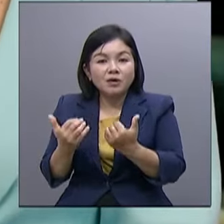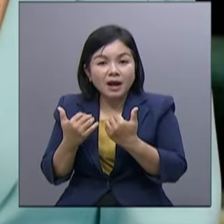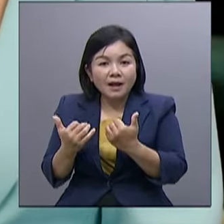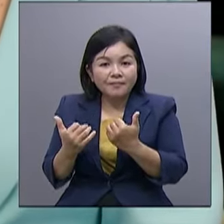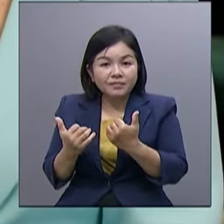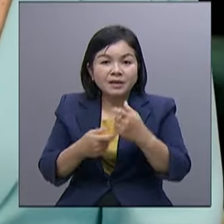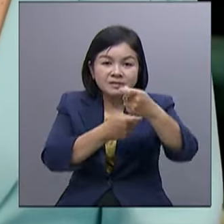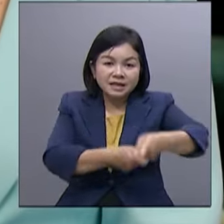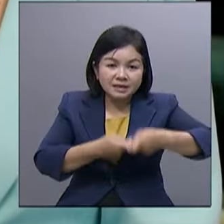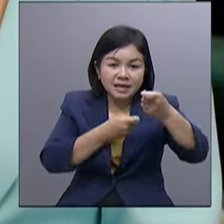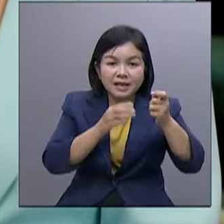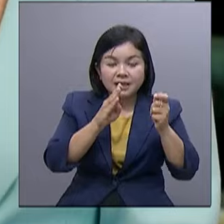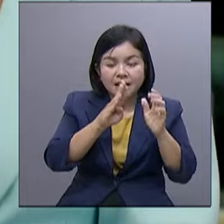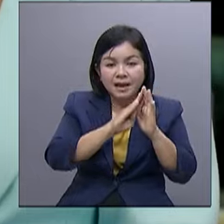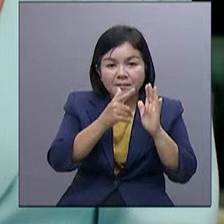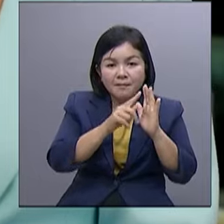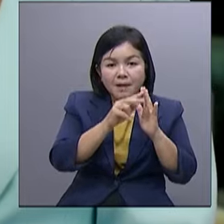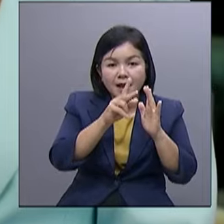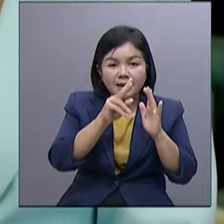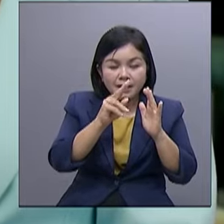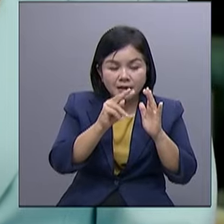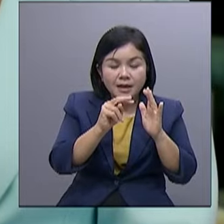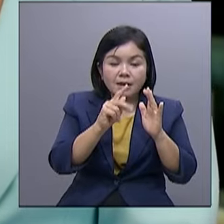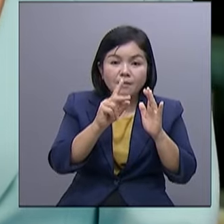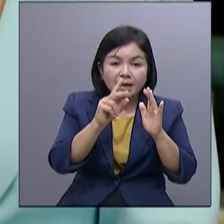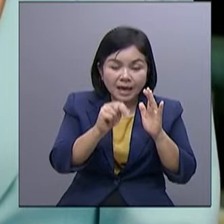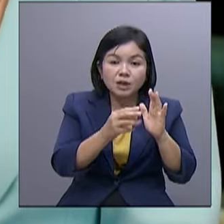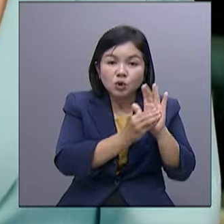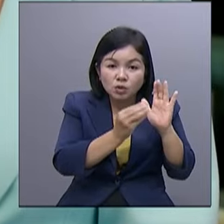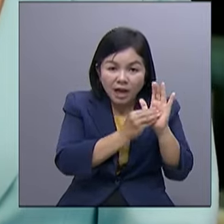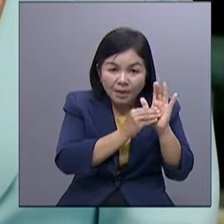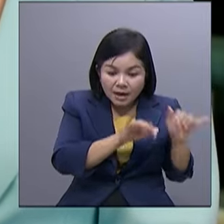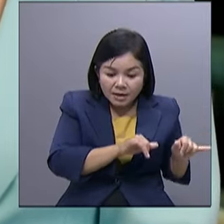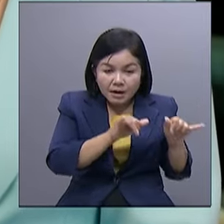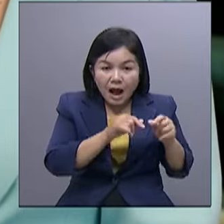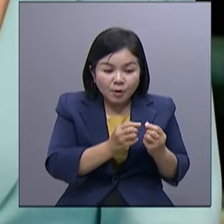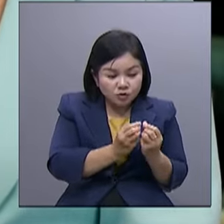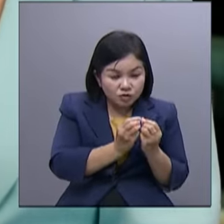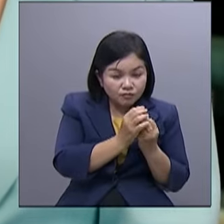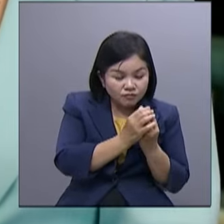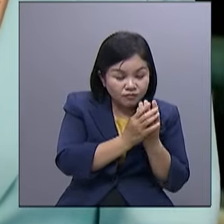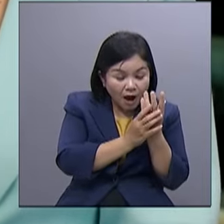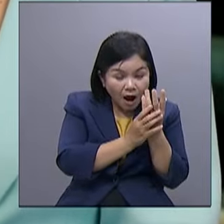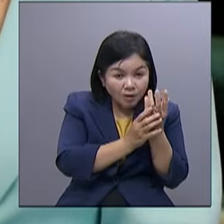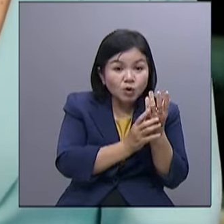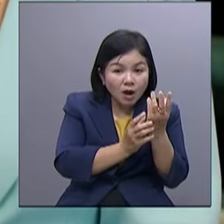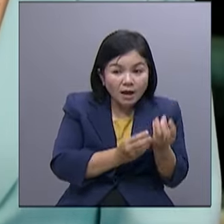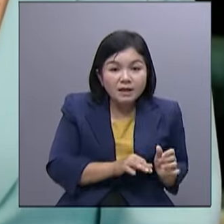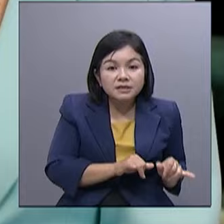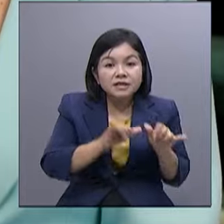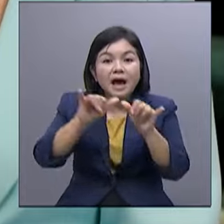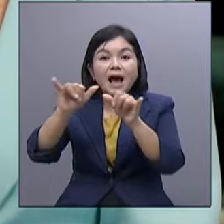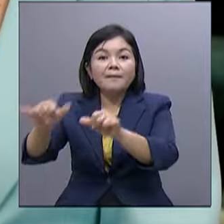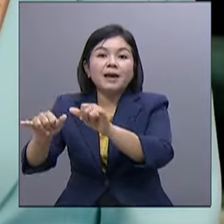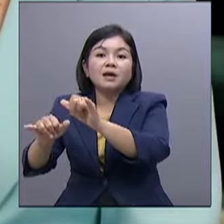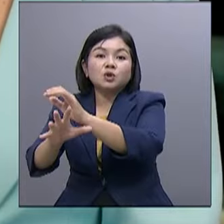เกษตรบางเขนเพาะเนื้อเยื่อตรงไปที่เ่อศรีราชาเพื่อเลี้ยงจน 6เดือนจากนั้นก็ตรงไปมีให้เลือก